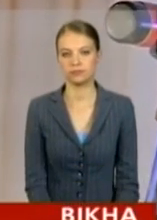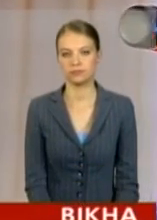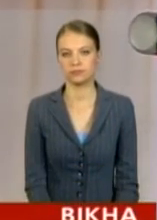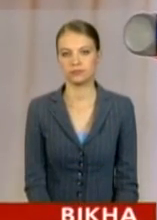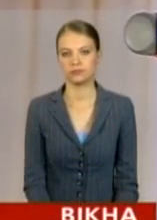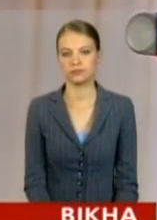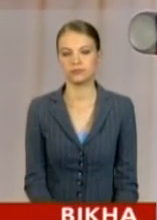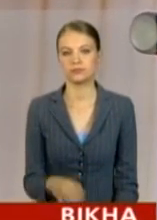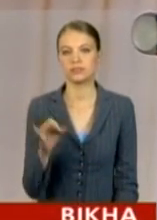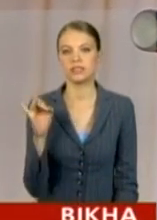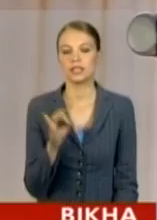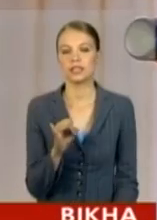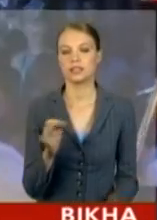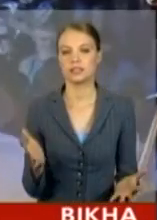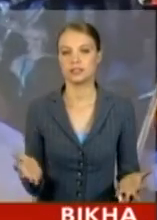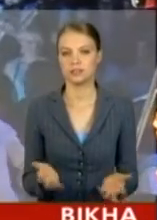І спас не спасе.